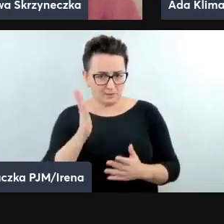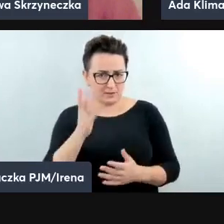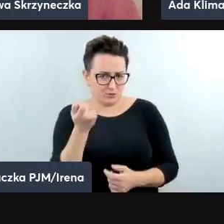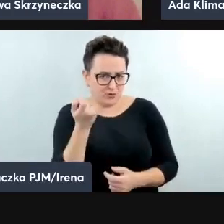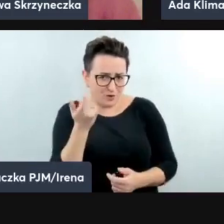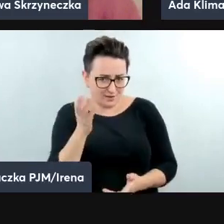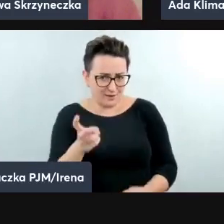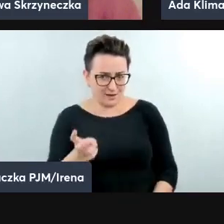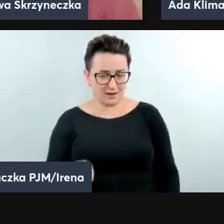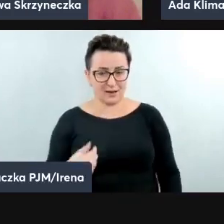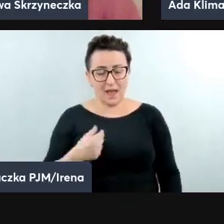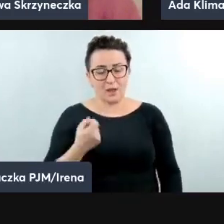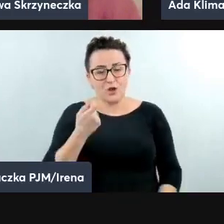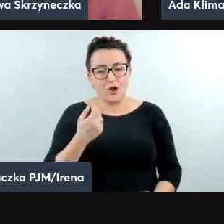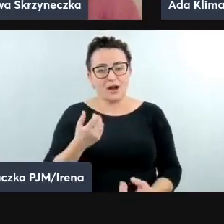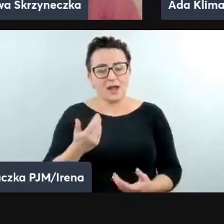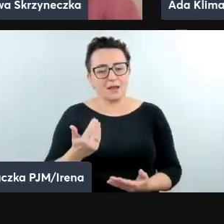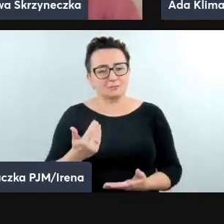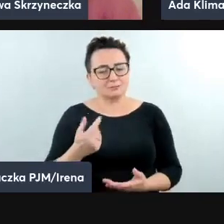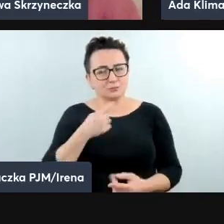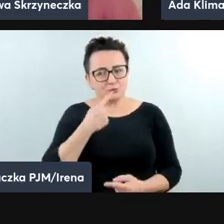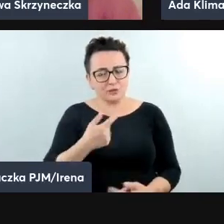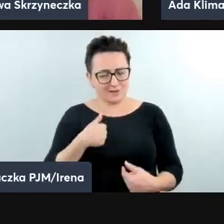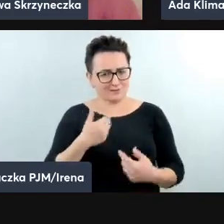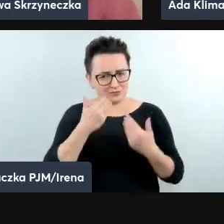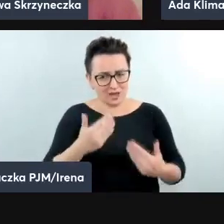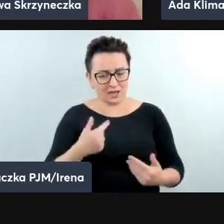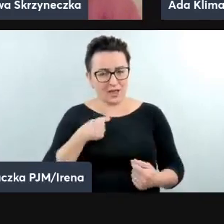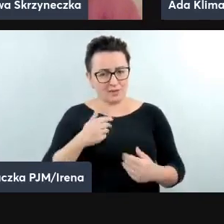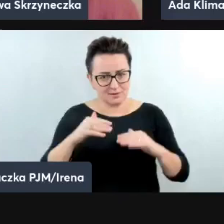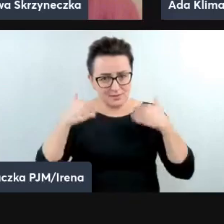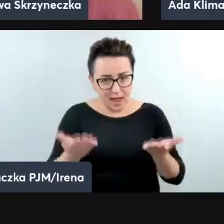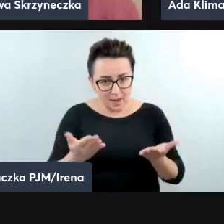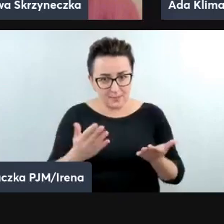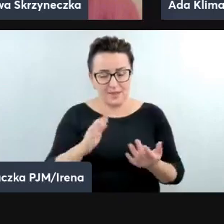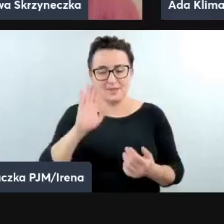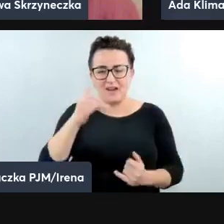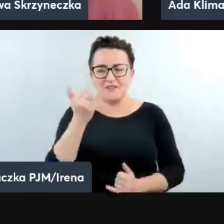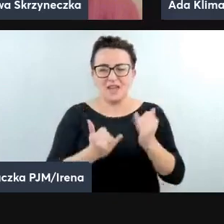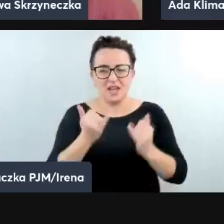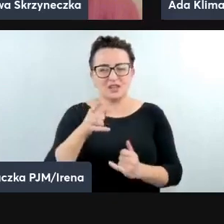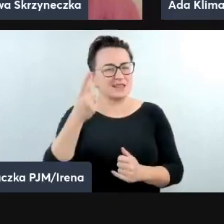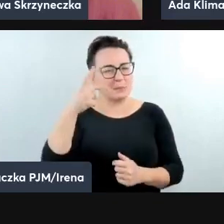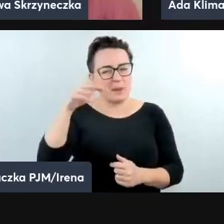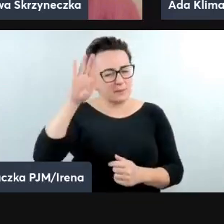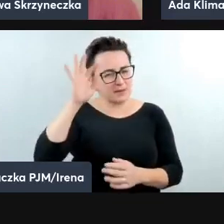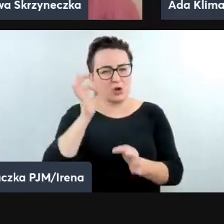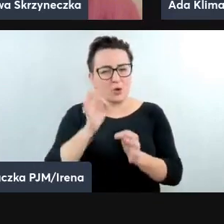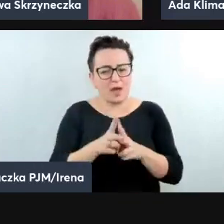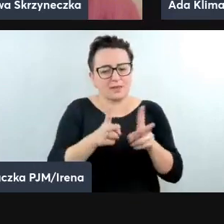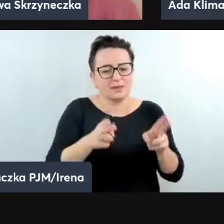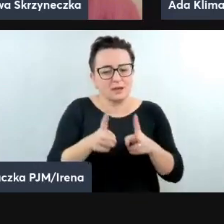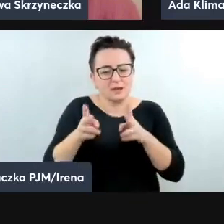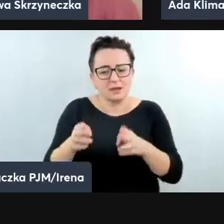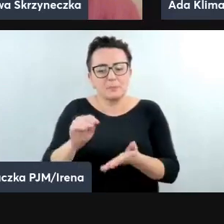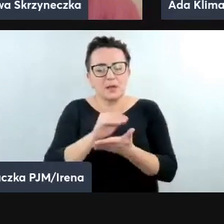mogę dać, nawet jeśli nie zapamiętają właśnie, która faza jest która, nie? W miesiączce i nawet jak nie zapamiętają, co to jest owulacja. Chociaż wolałabym,